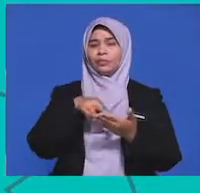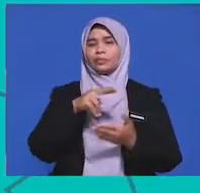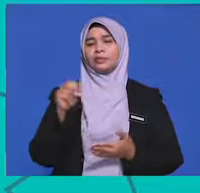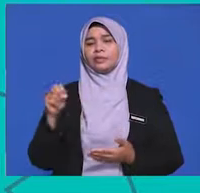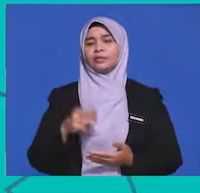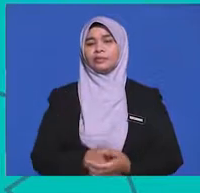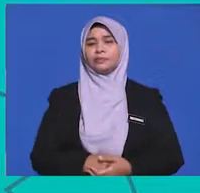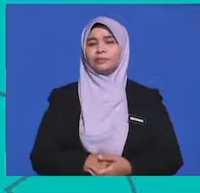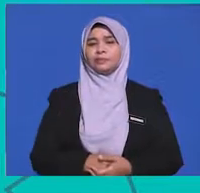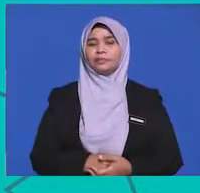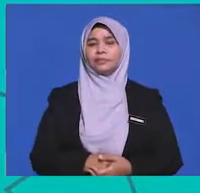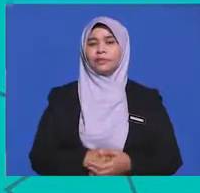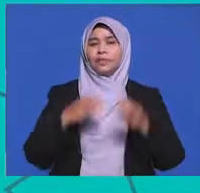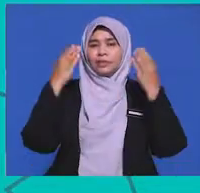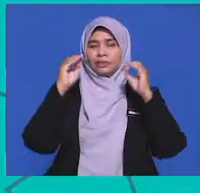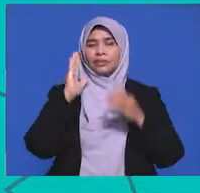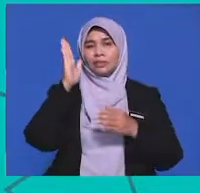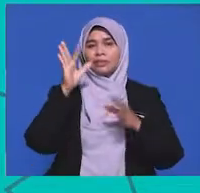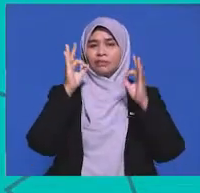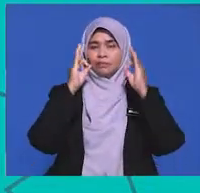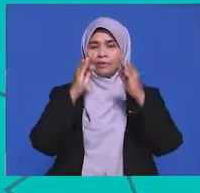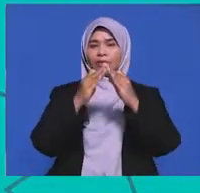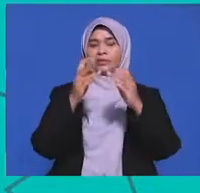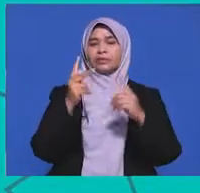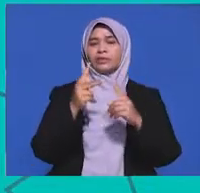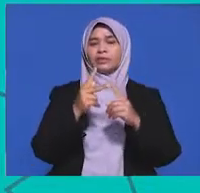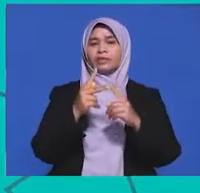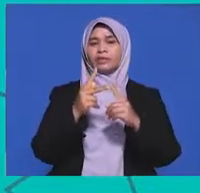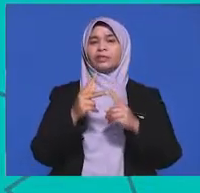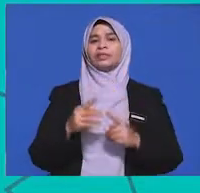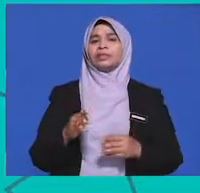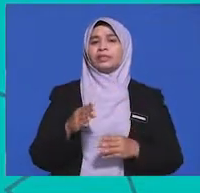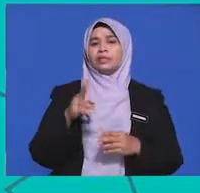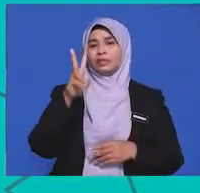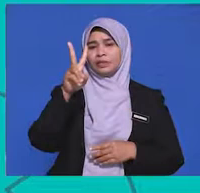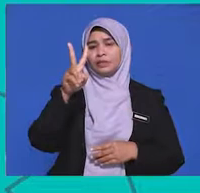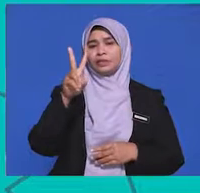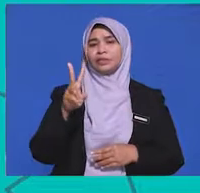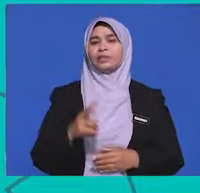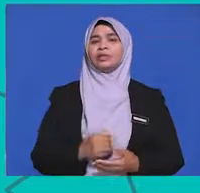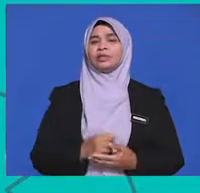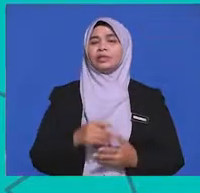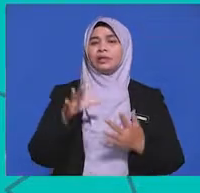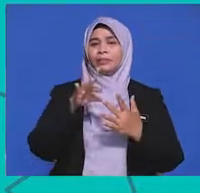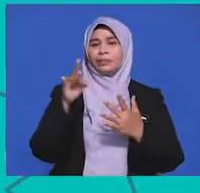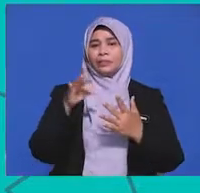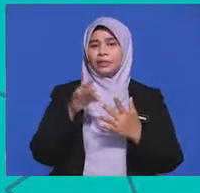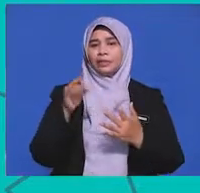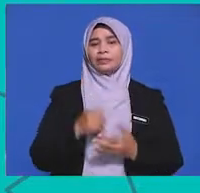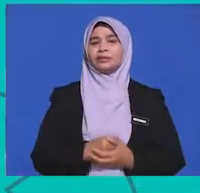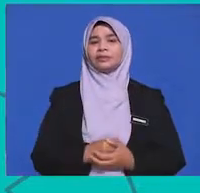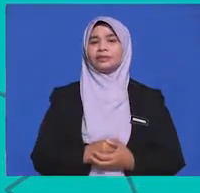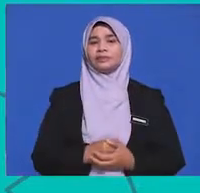kawalan ulangan. Cikgu akan memfokuskan kepada struktur kawalan yang kedua iaitu struktur kawalan